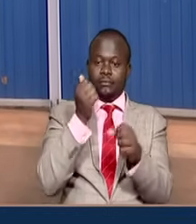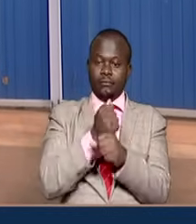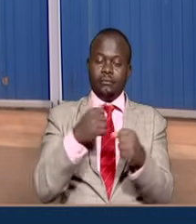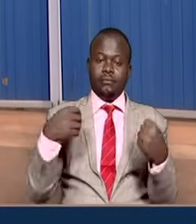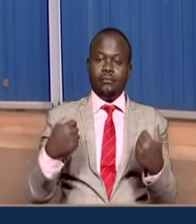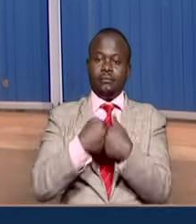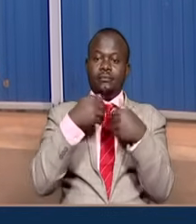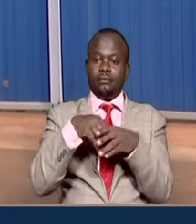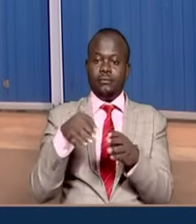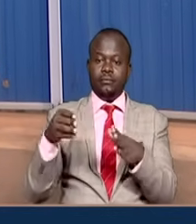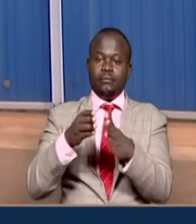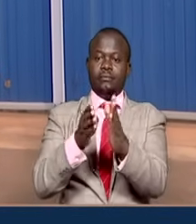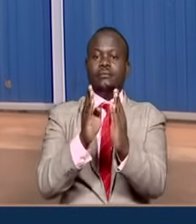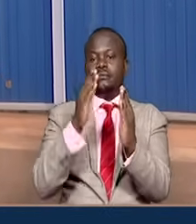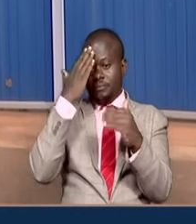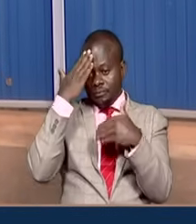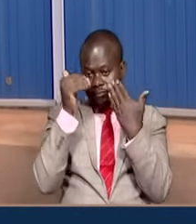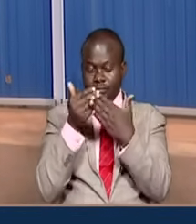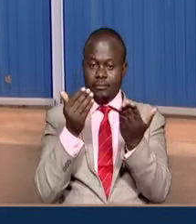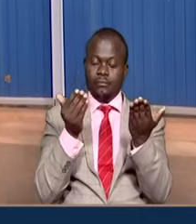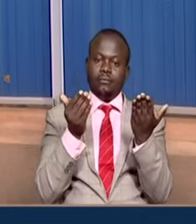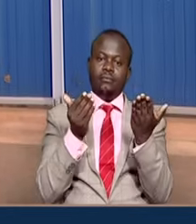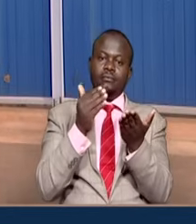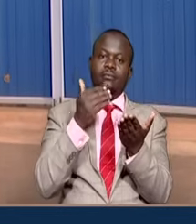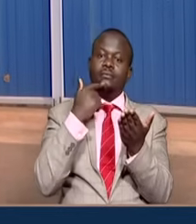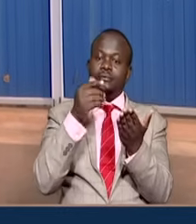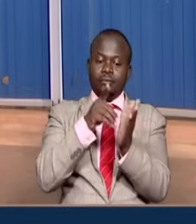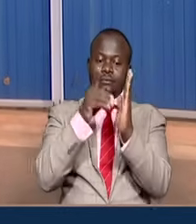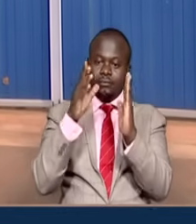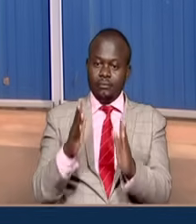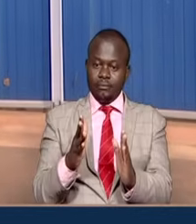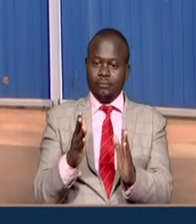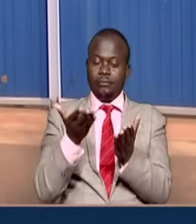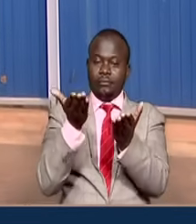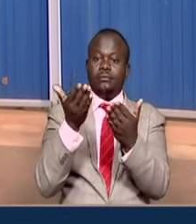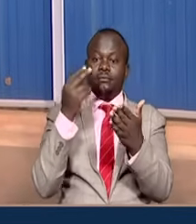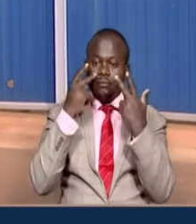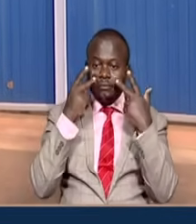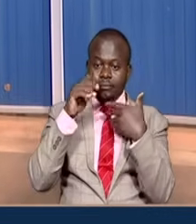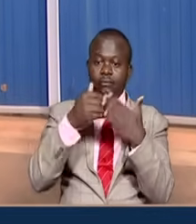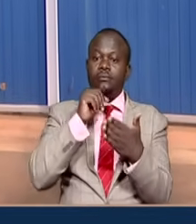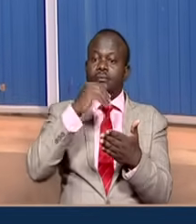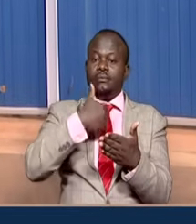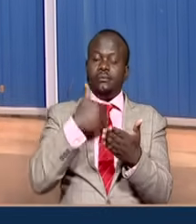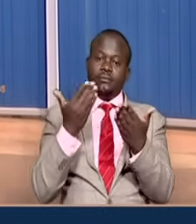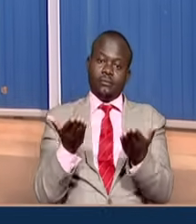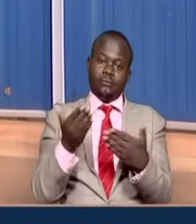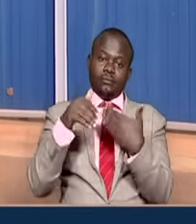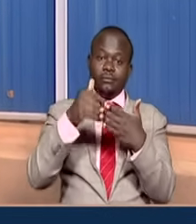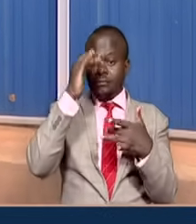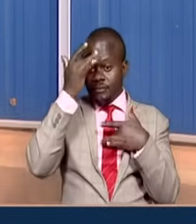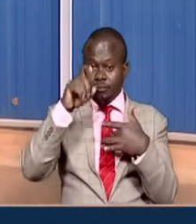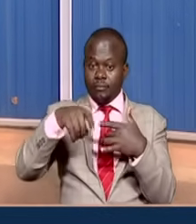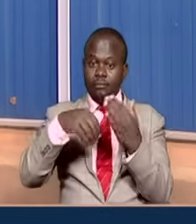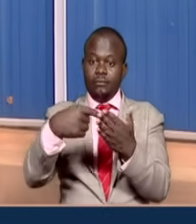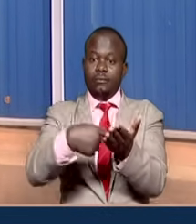impanuka zo mu muhanda kubera ko hari abaganga hano usanga tudafite abarwayi bakeneye